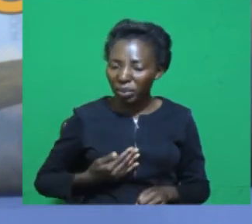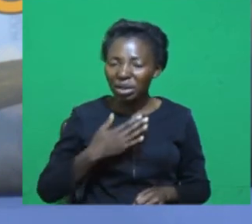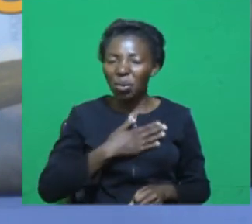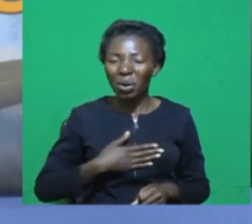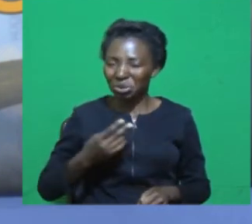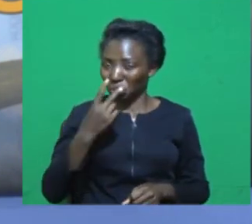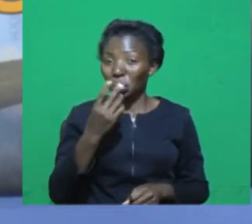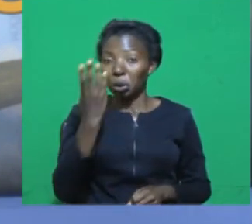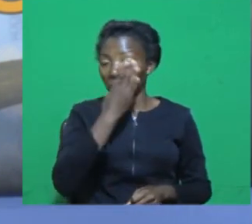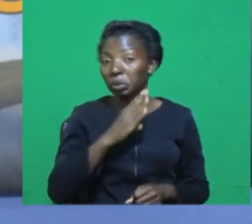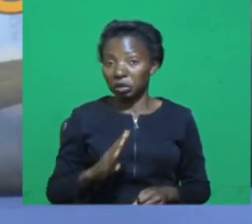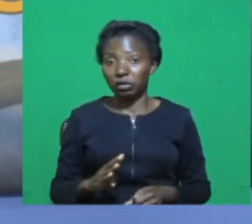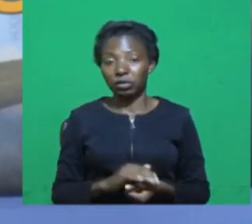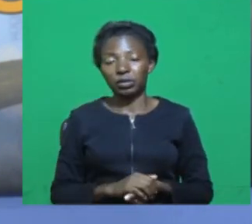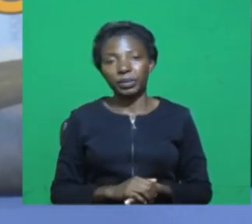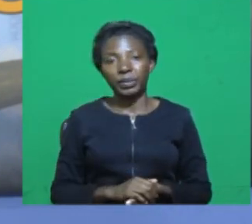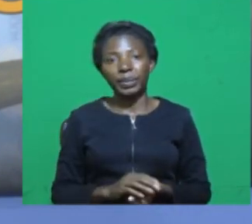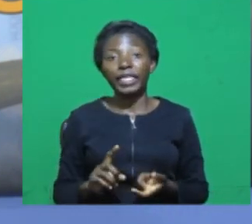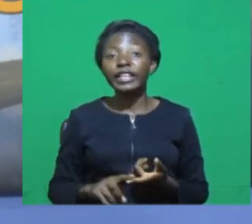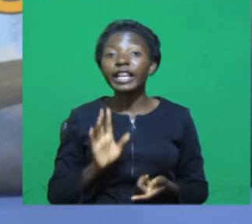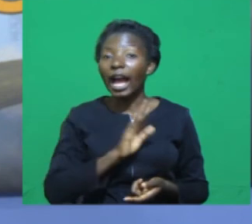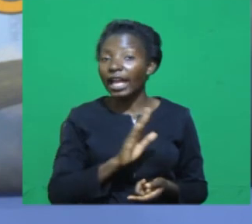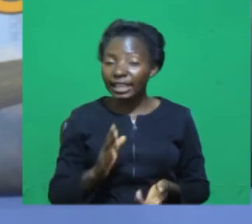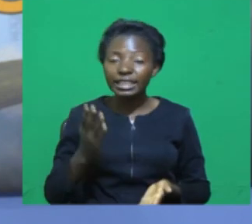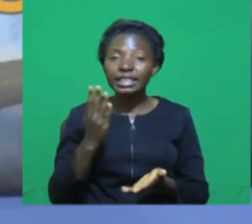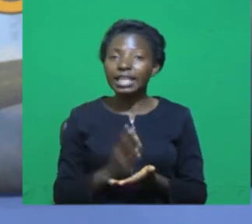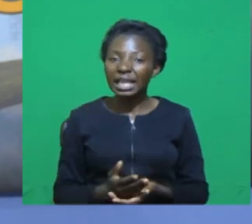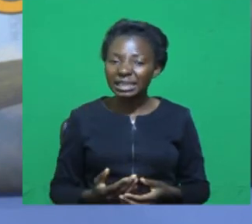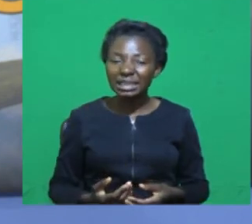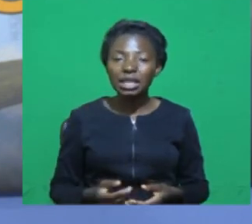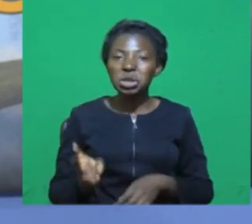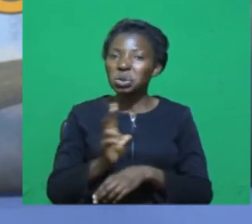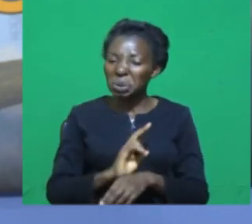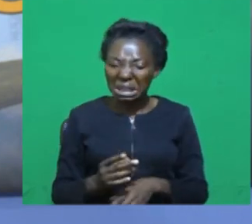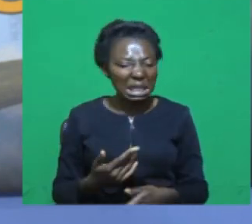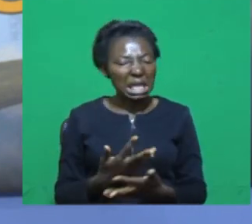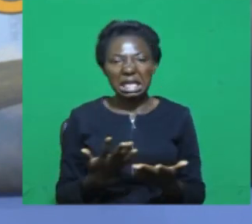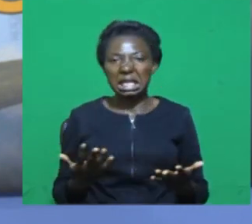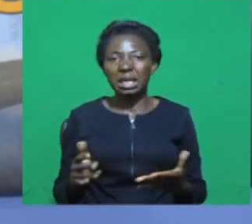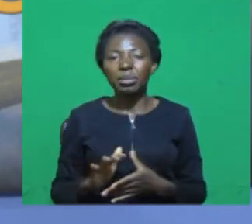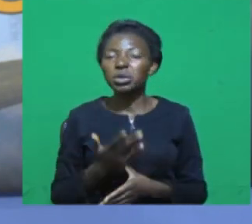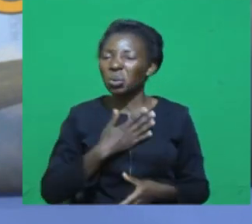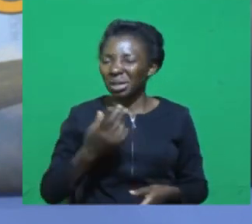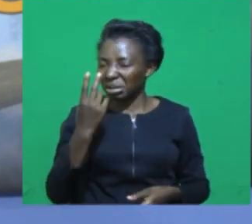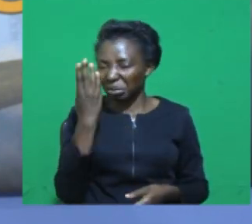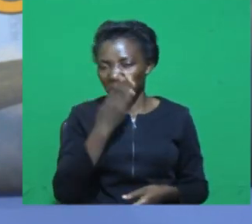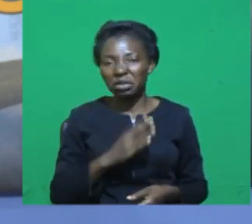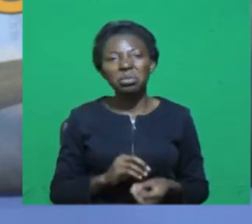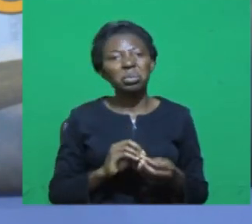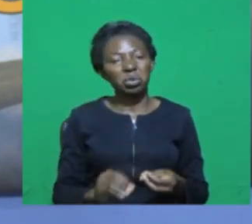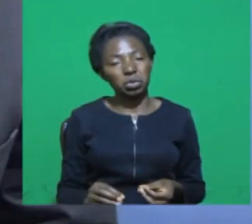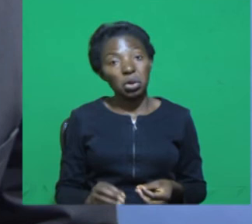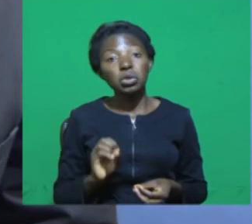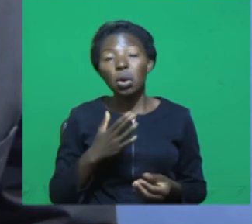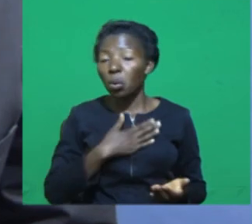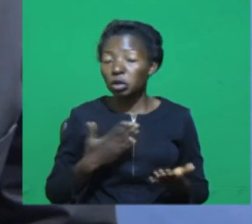kuluka more beautiful to the extent yekuti vanhu vanopedzisira vaakushandisa chero kuti dai aonekera kunaka. Saka toda